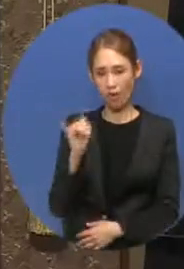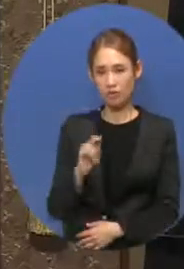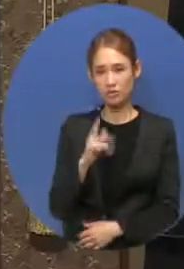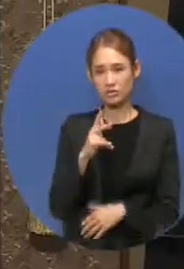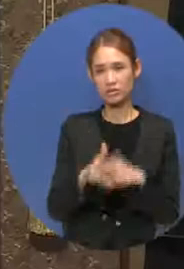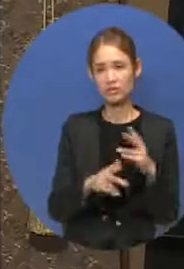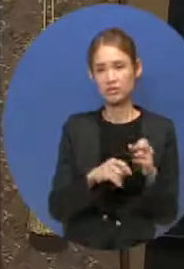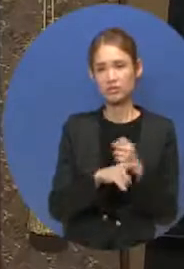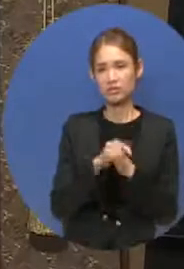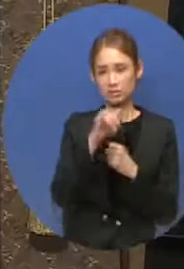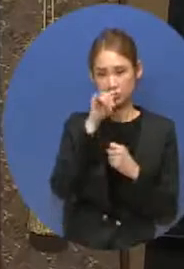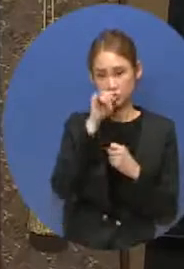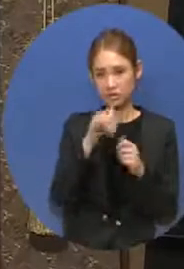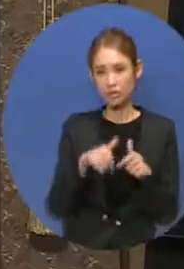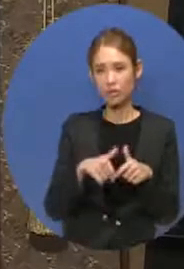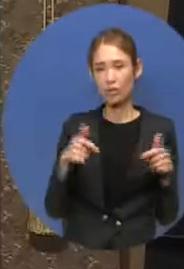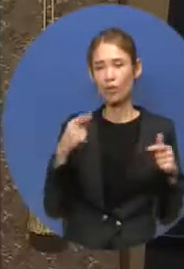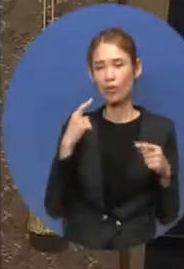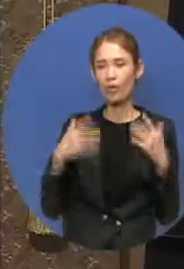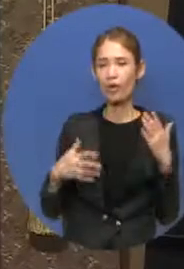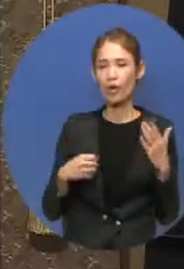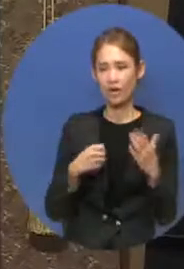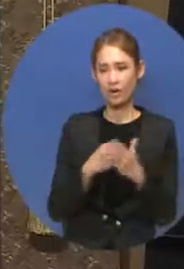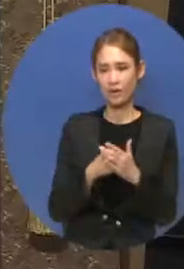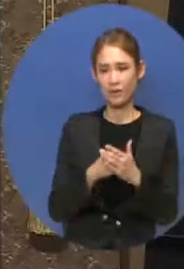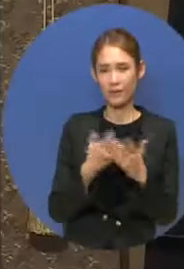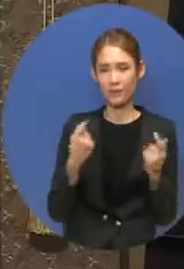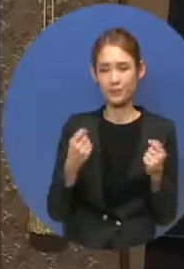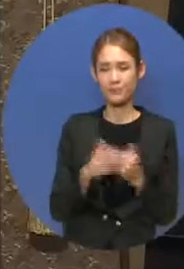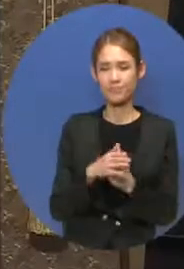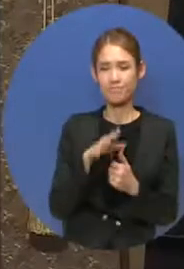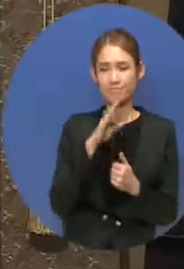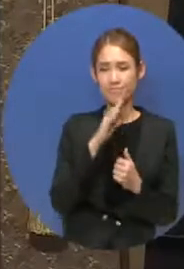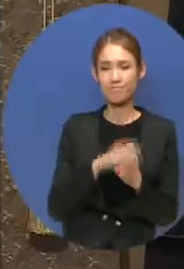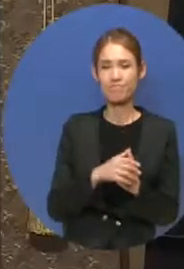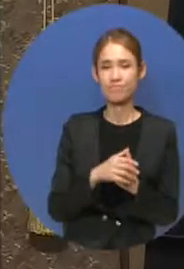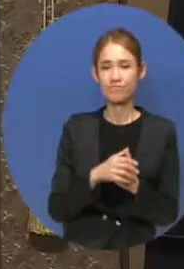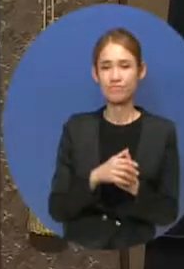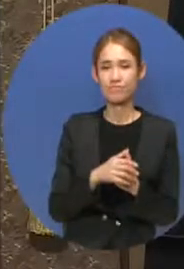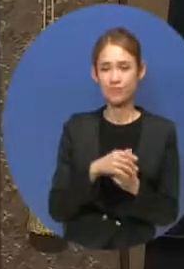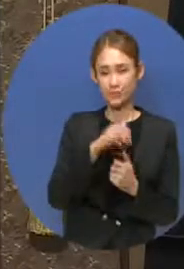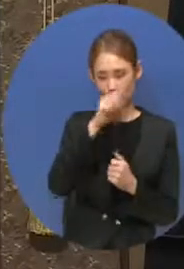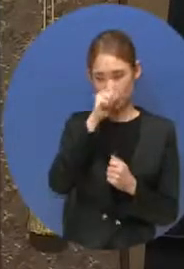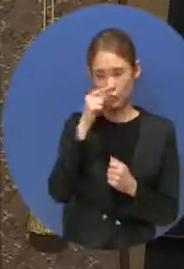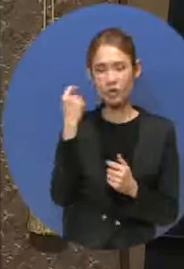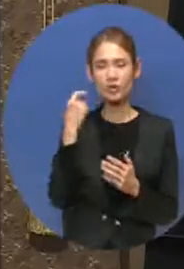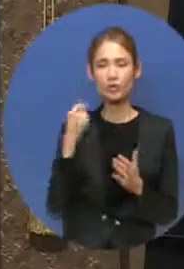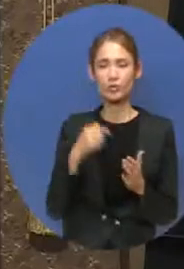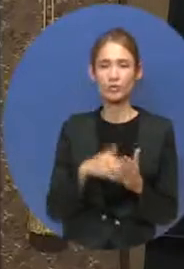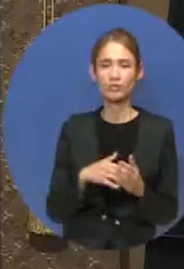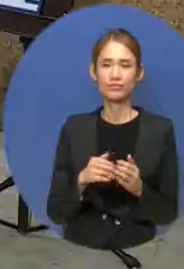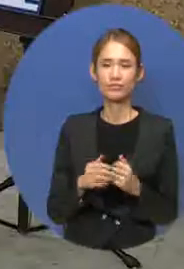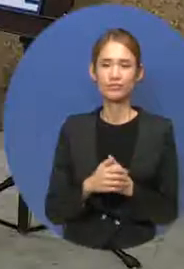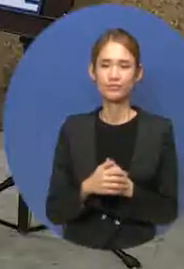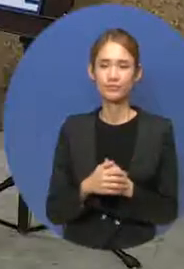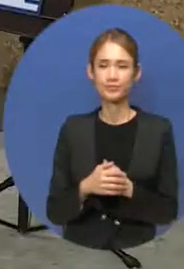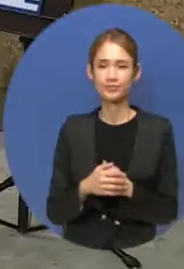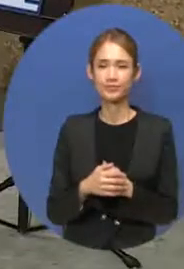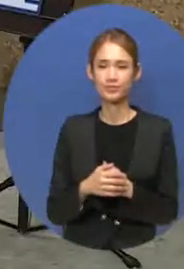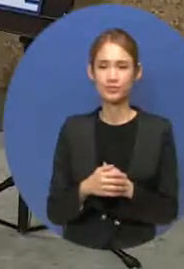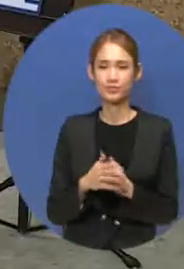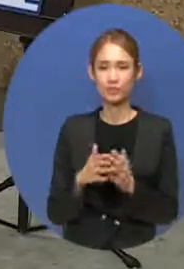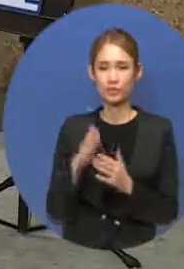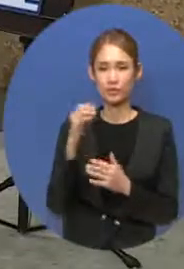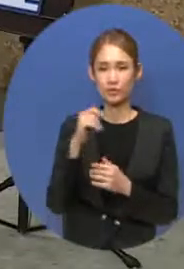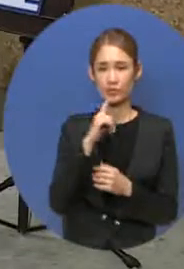사업이 의미가 있어서 많이 확장됐습니다. 아, 정말요? 네. 오, 정말 좋은 소식이네요. 네, 네.